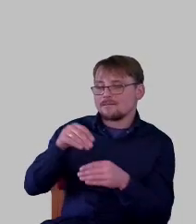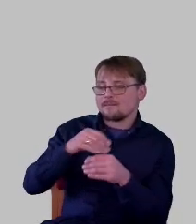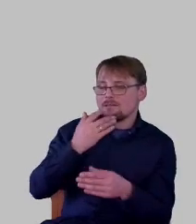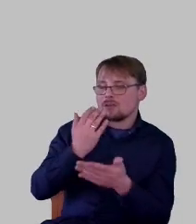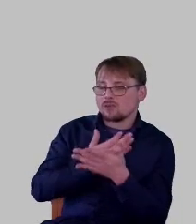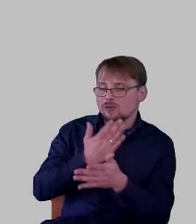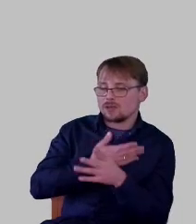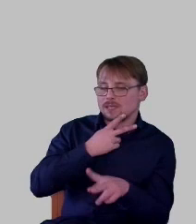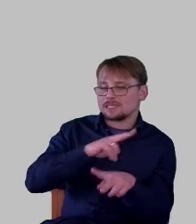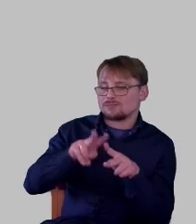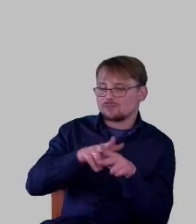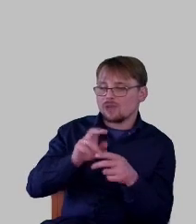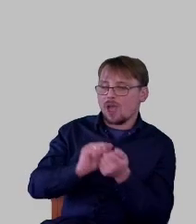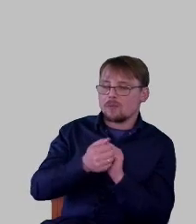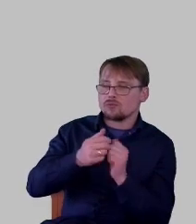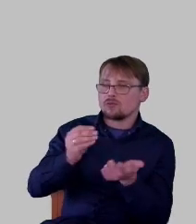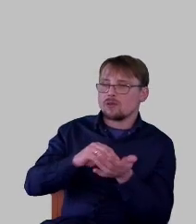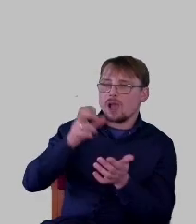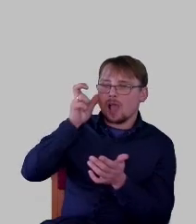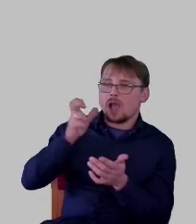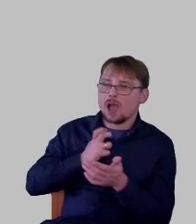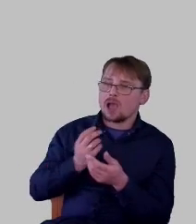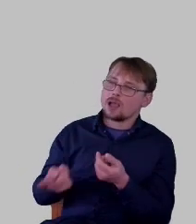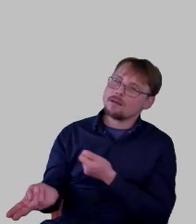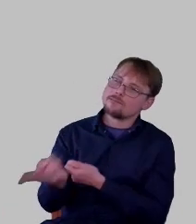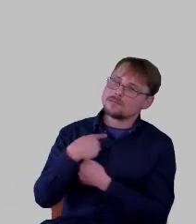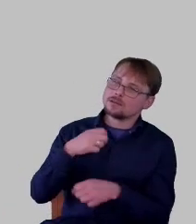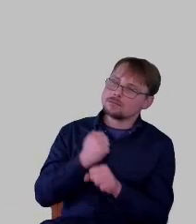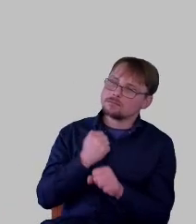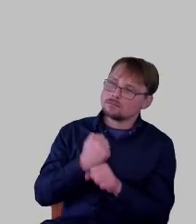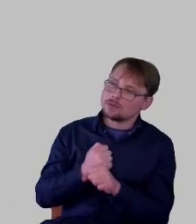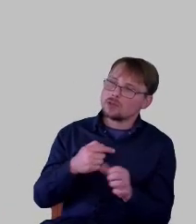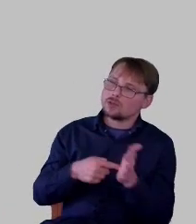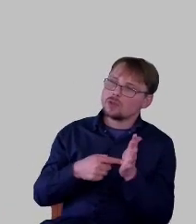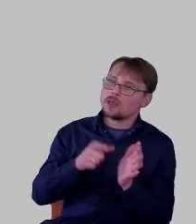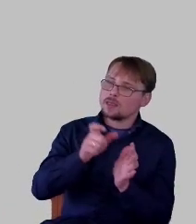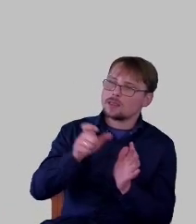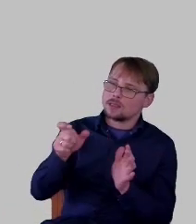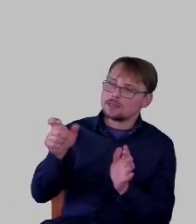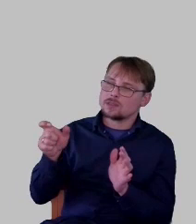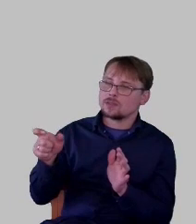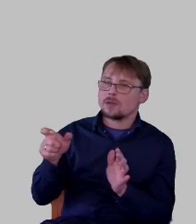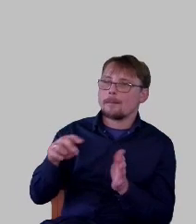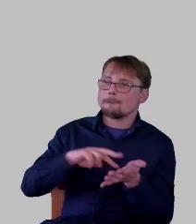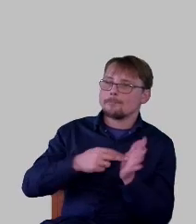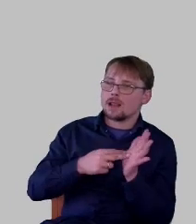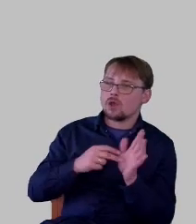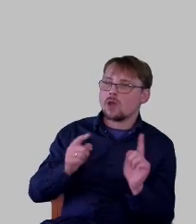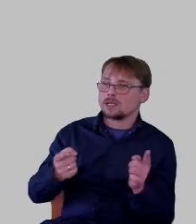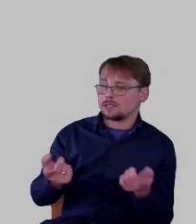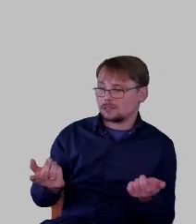zatrudnienie dodatkowej kadry, powinno być zaplanowane w indywidualnym programie edukacyjno-terapeutycznym i tu także powinno być